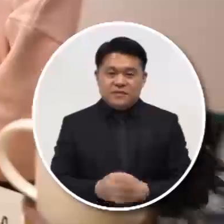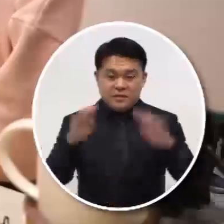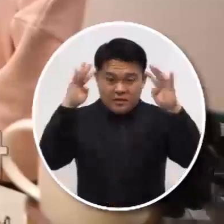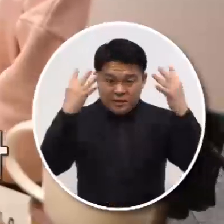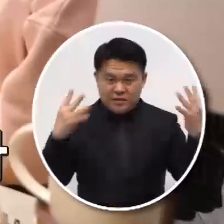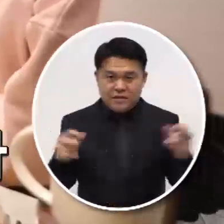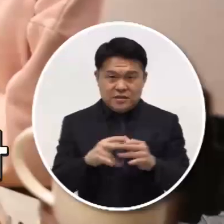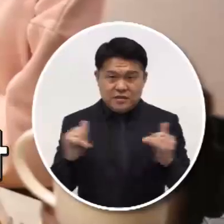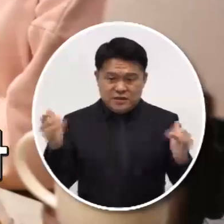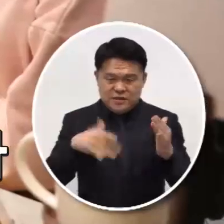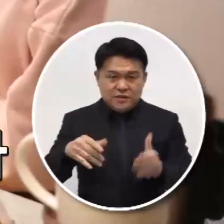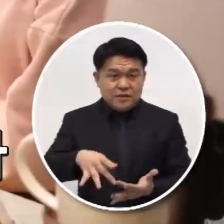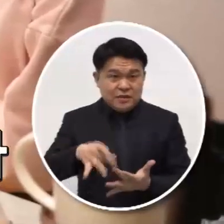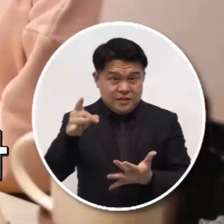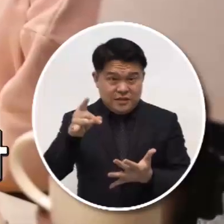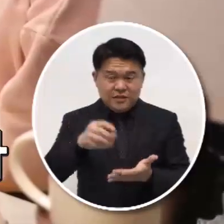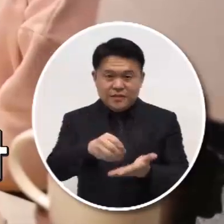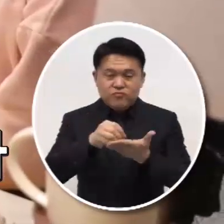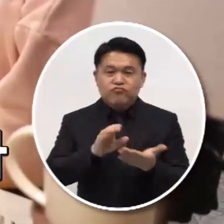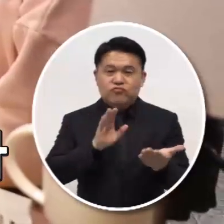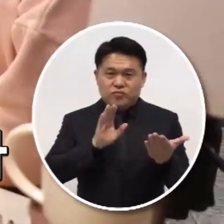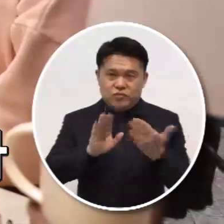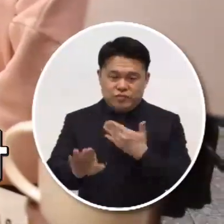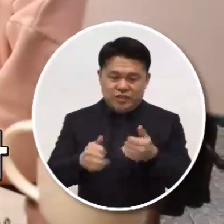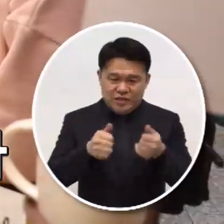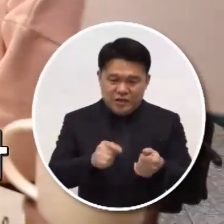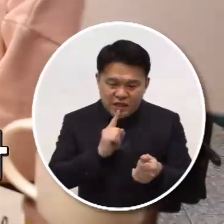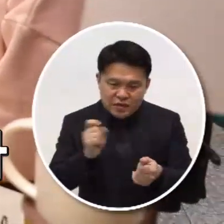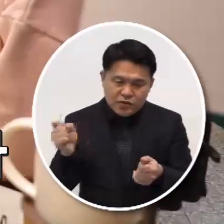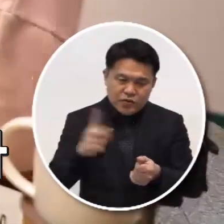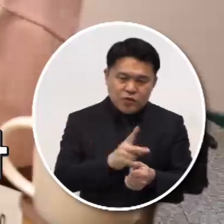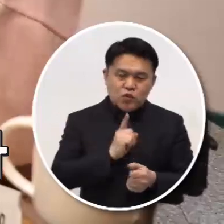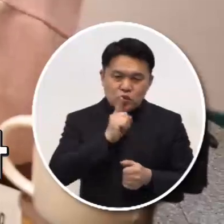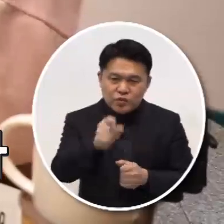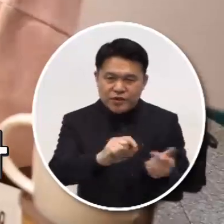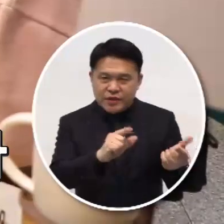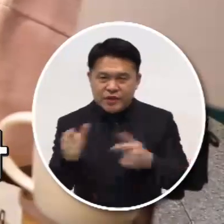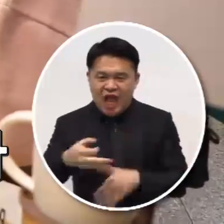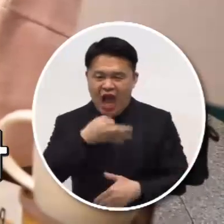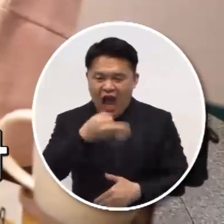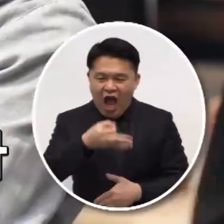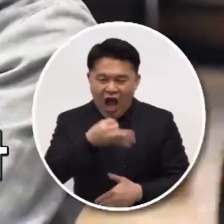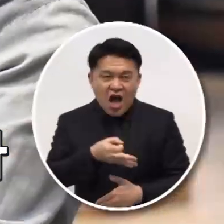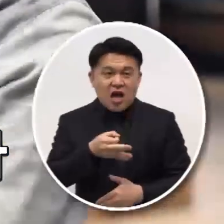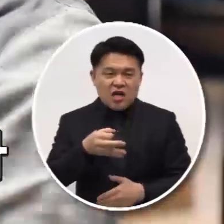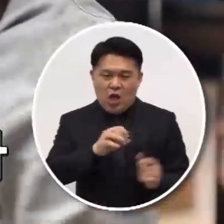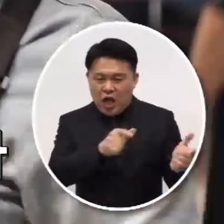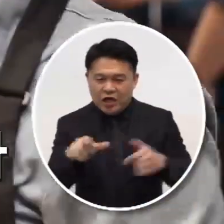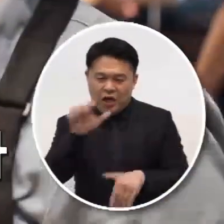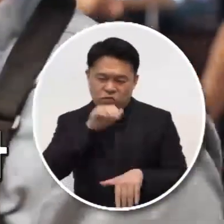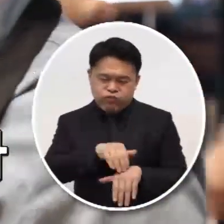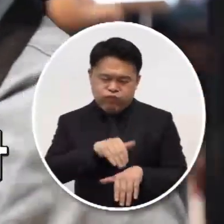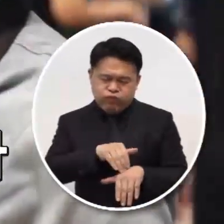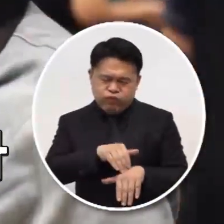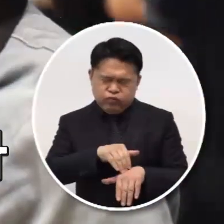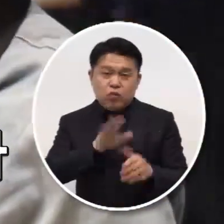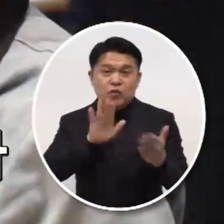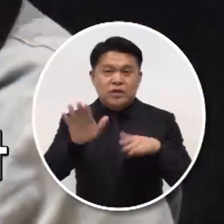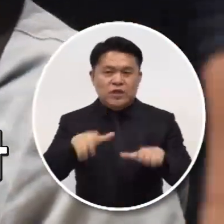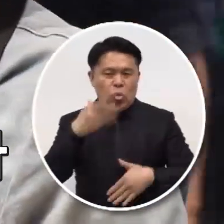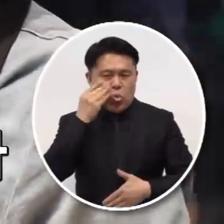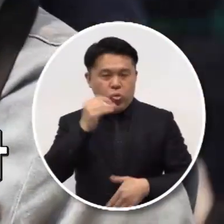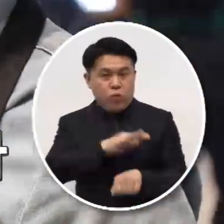스타벅스 장애인 공채로 입사한 후 인사말부터 주문까지 발성과 발음 연습을 꾸준히 노력한